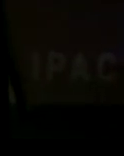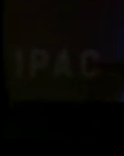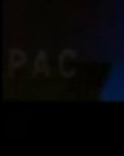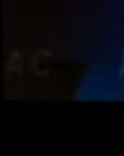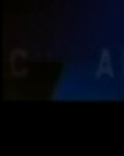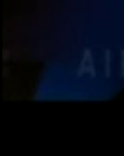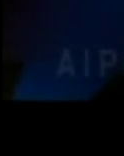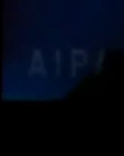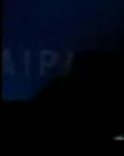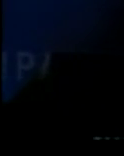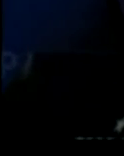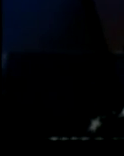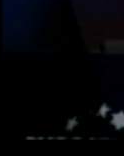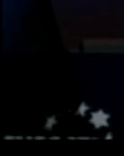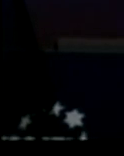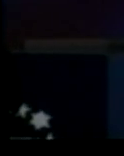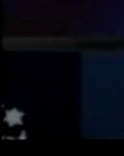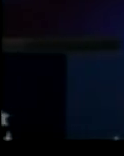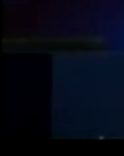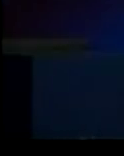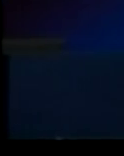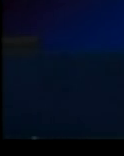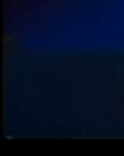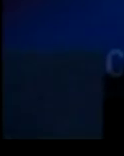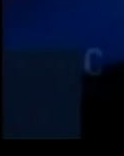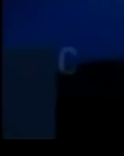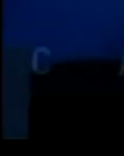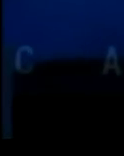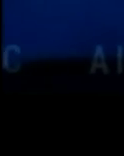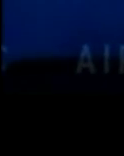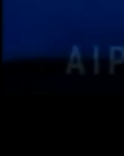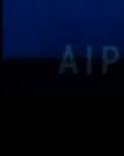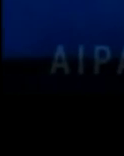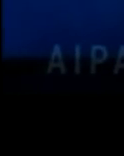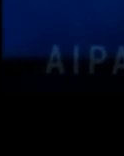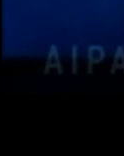Thank you. Bye. Yeah.